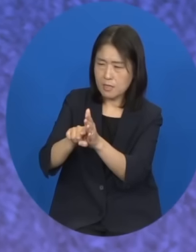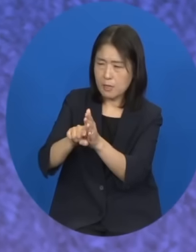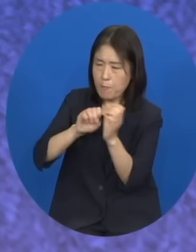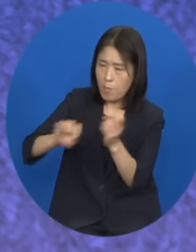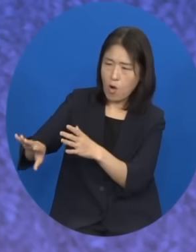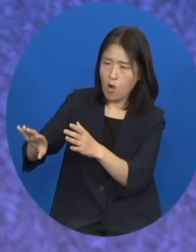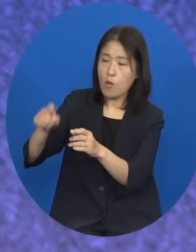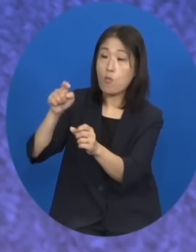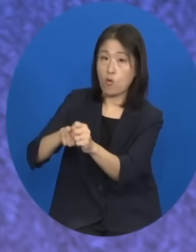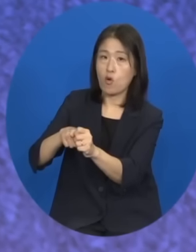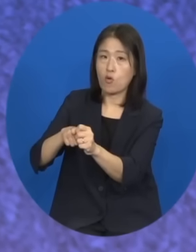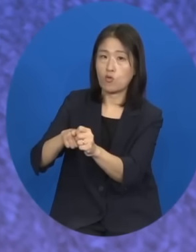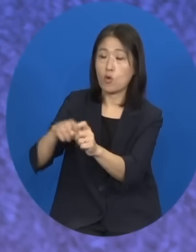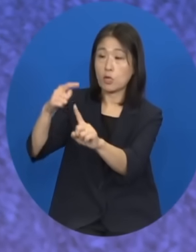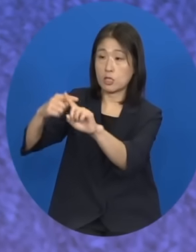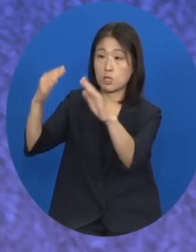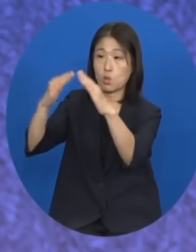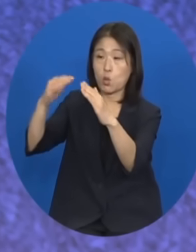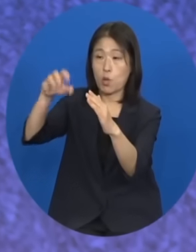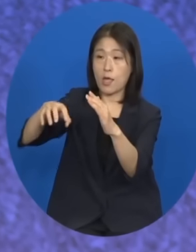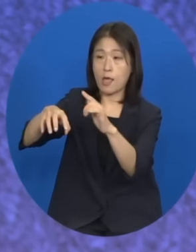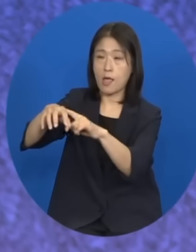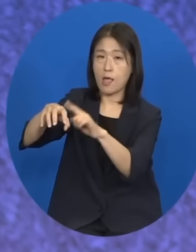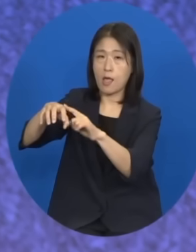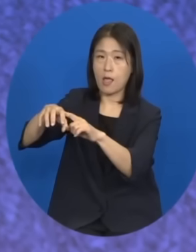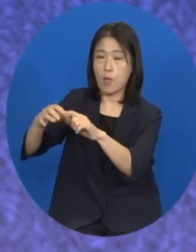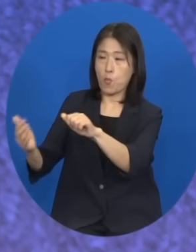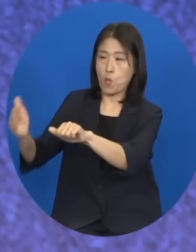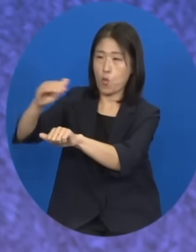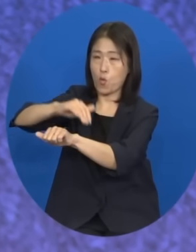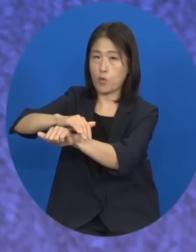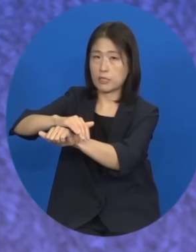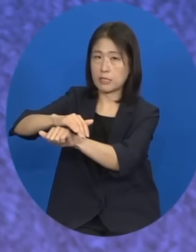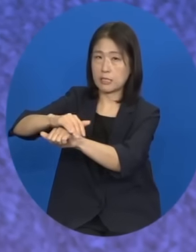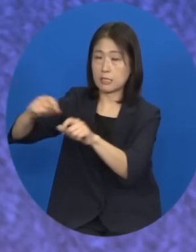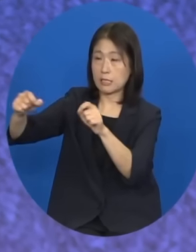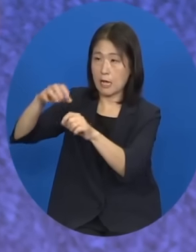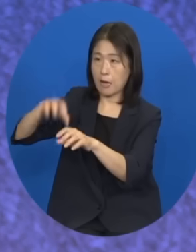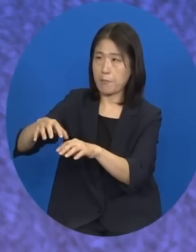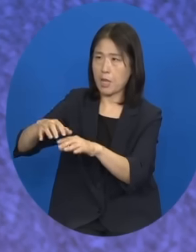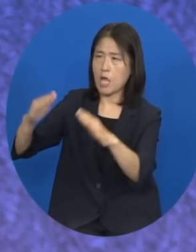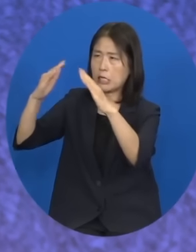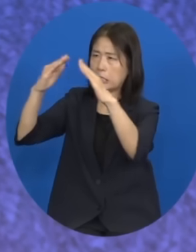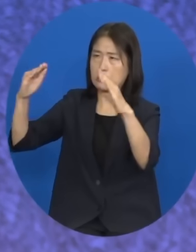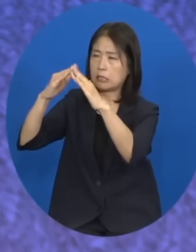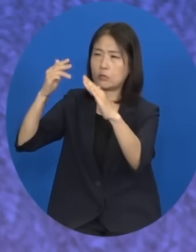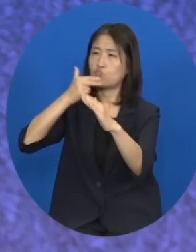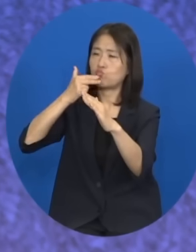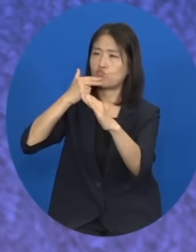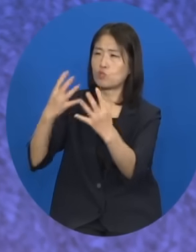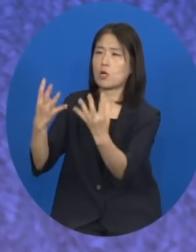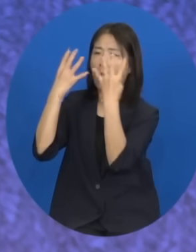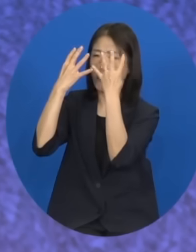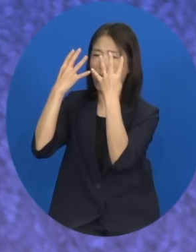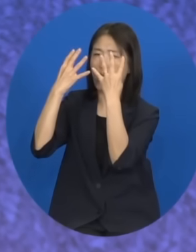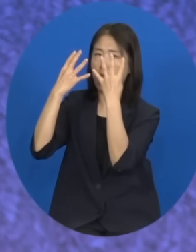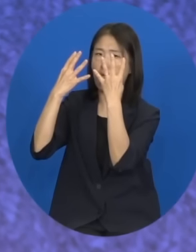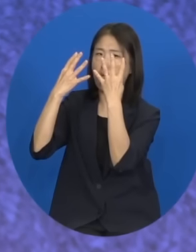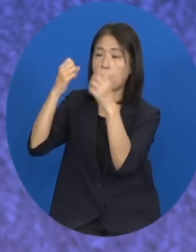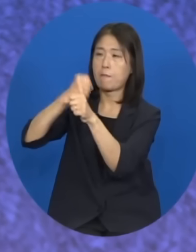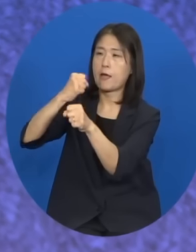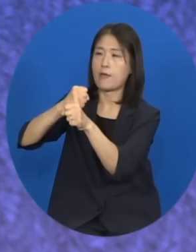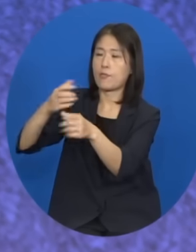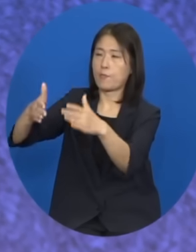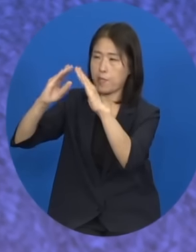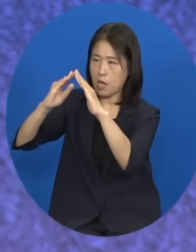교회, 그 교회 묘지에 지붕 없는 감옥을 만들고 거기다 가뒀습니다.